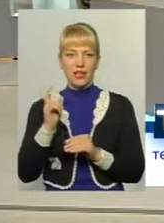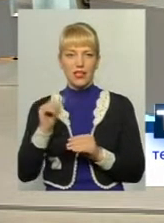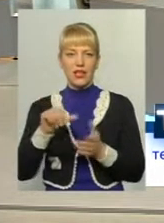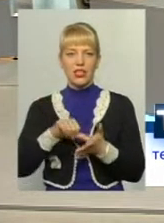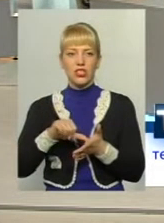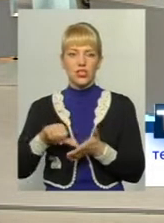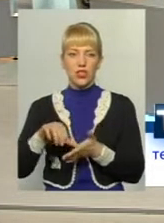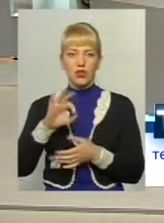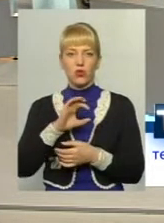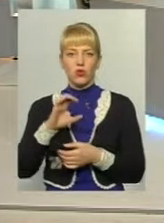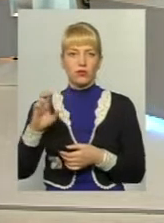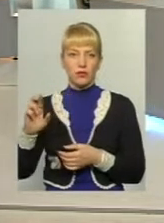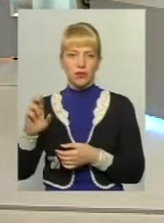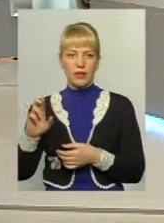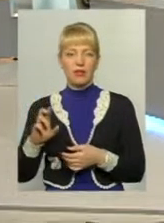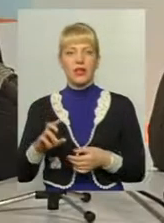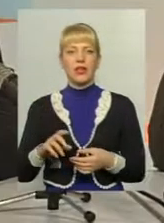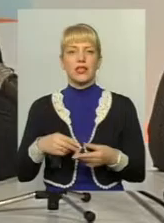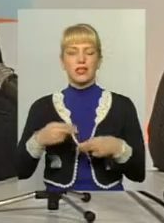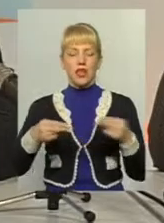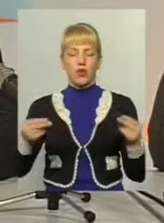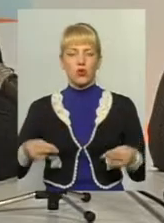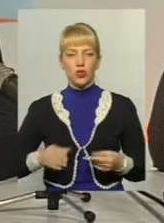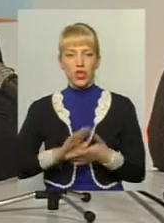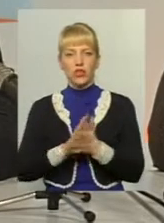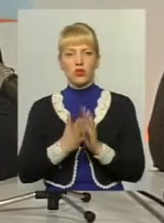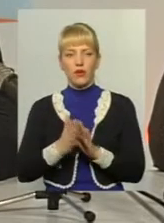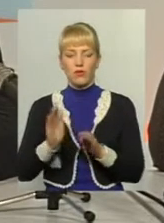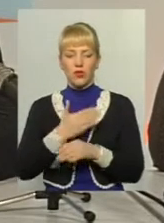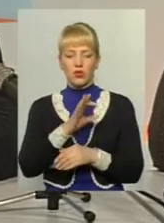теж в попередніх версіях статуту було